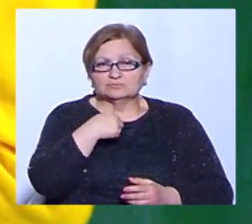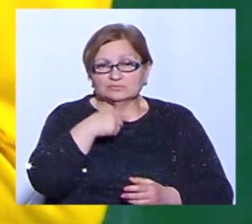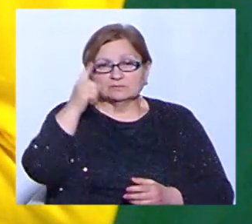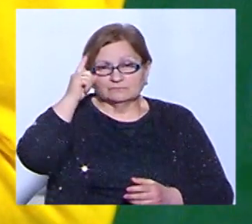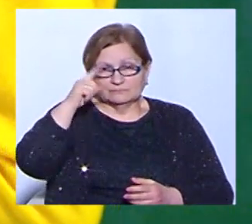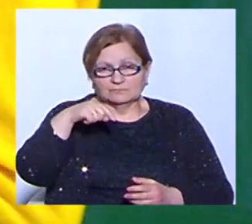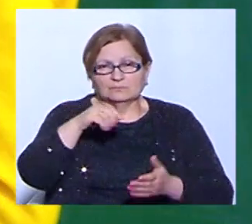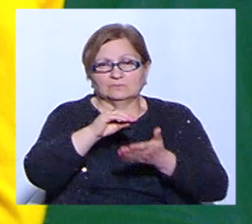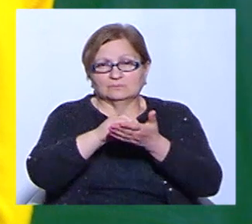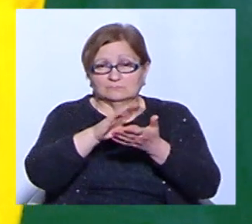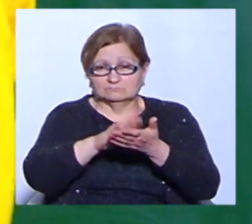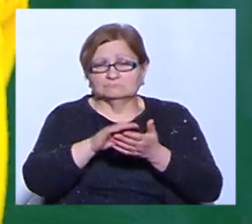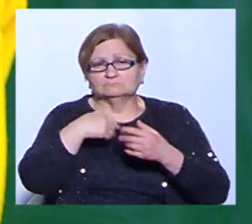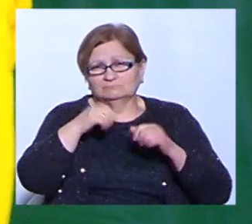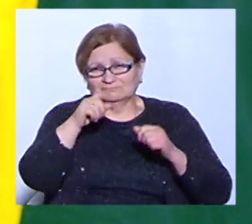რომ შეგვიძლია ჩავწეროთ როგორც